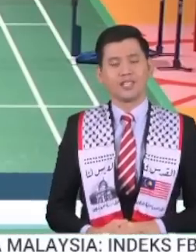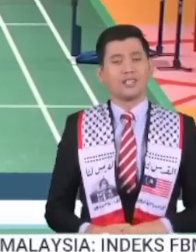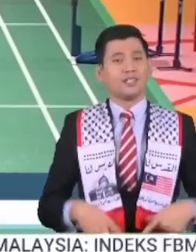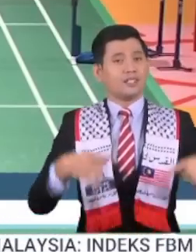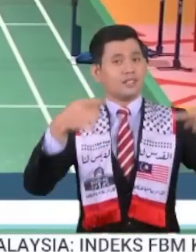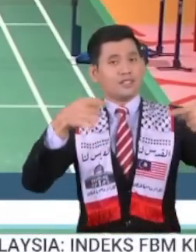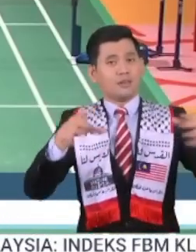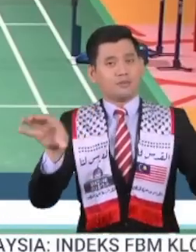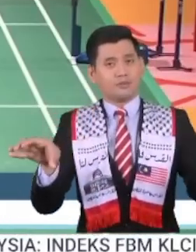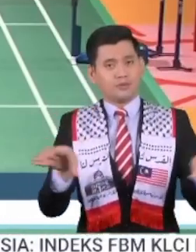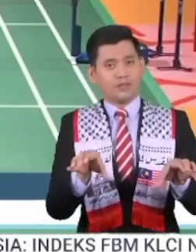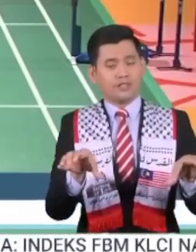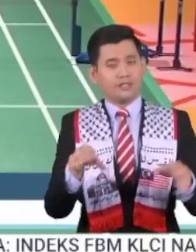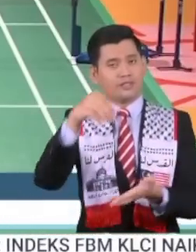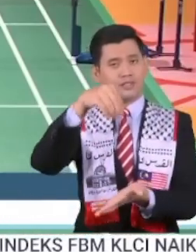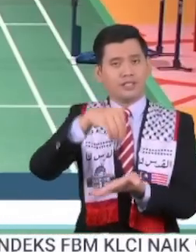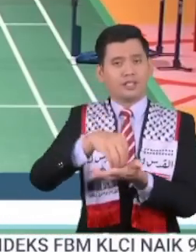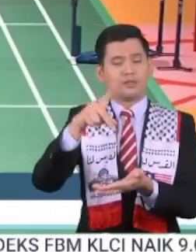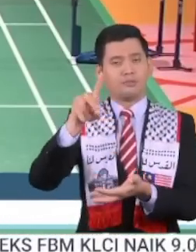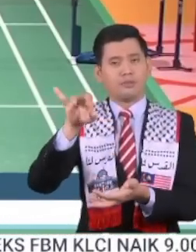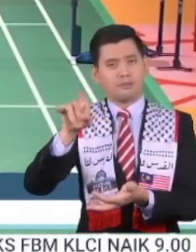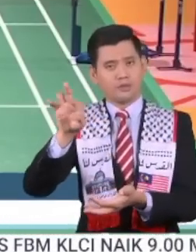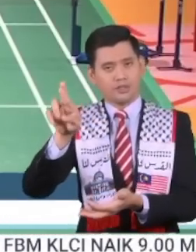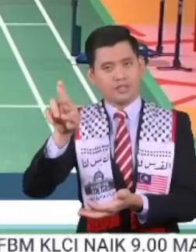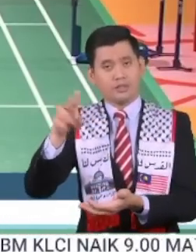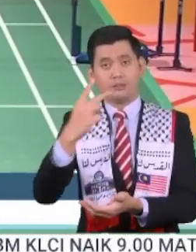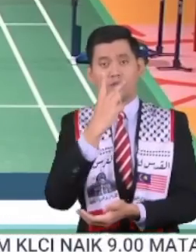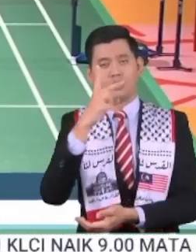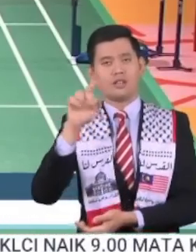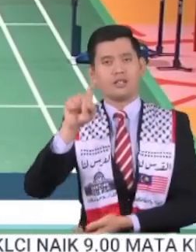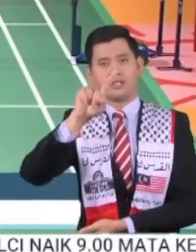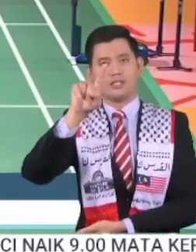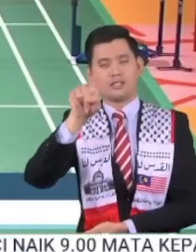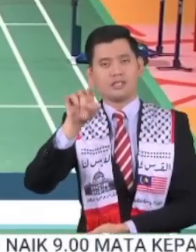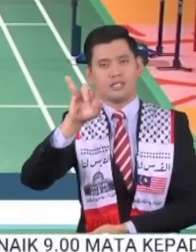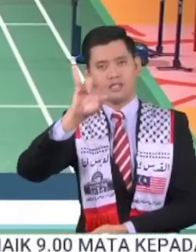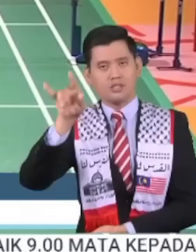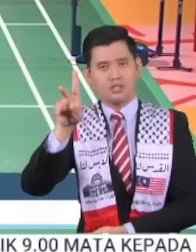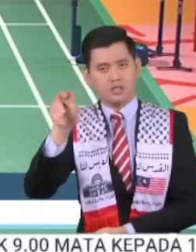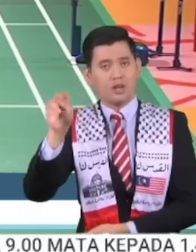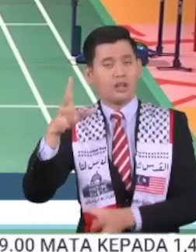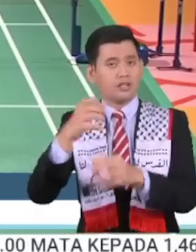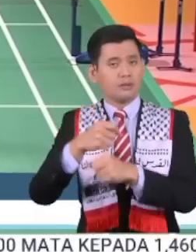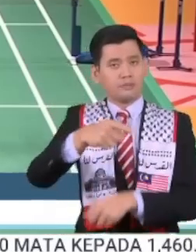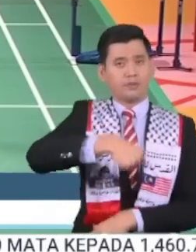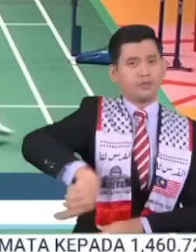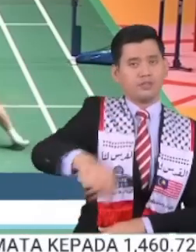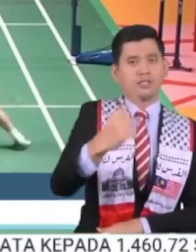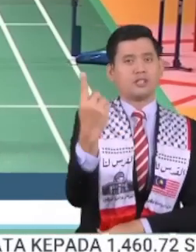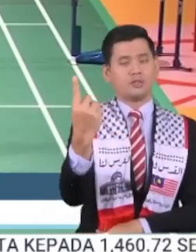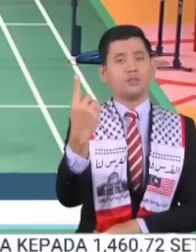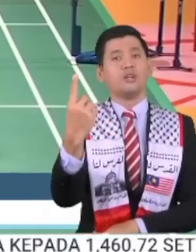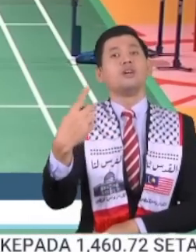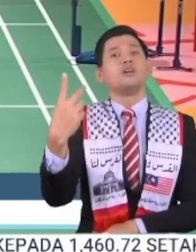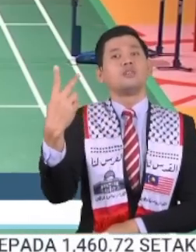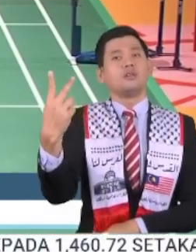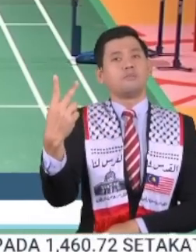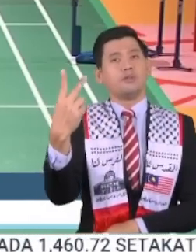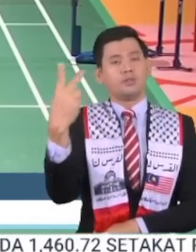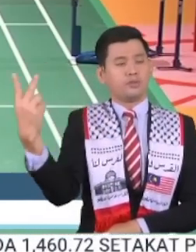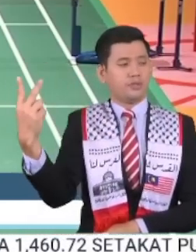Dalam saingannya berlangsung di Gymnasium Kumamoto, menyaksikan Zi Yong berjaya meraih kemenangan pada set pertama